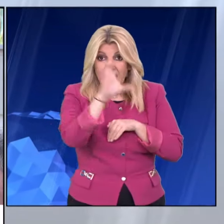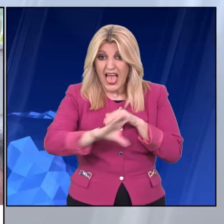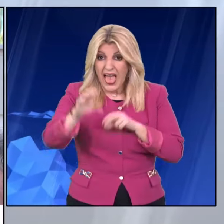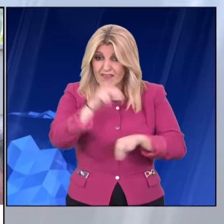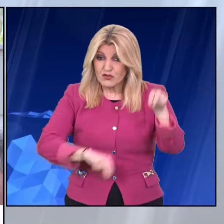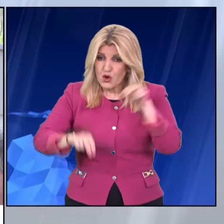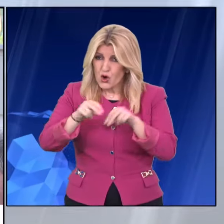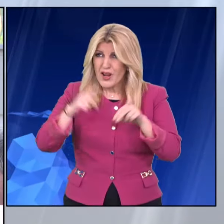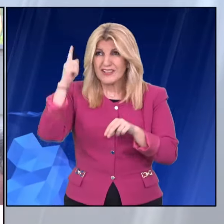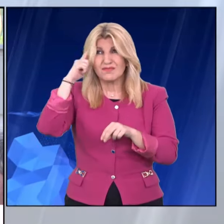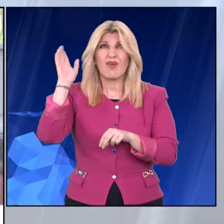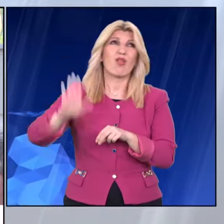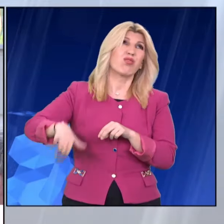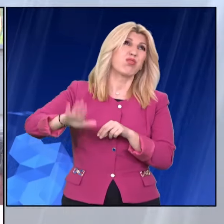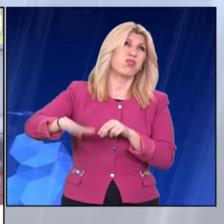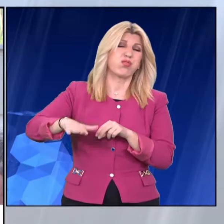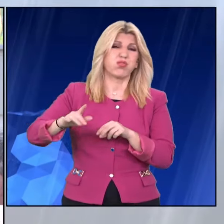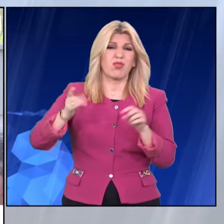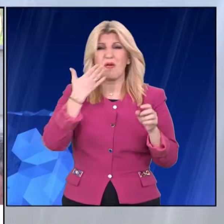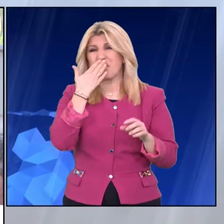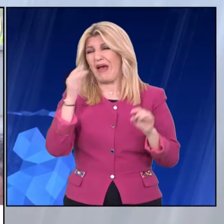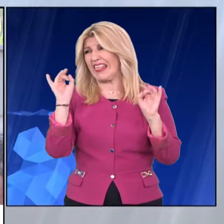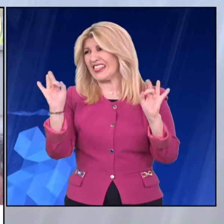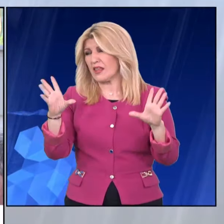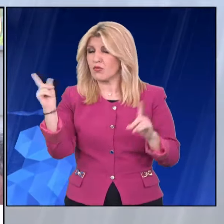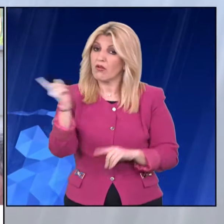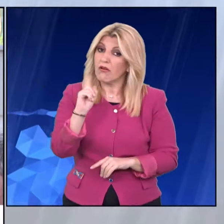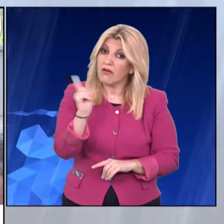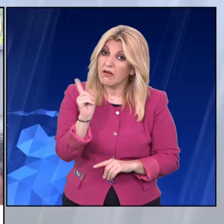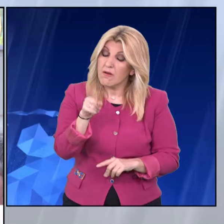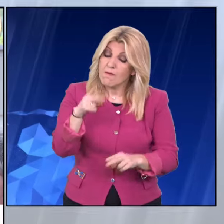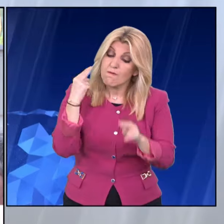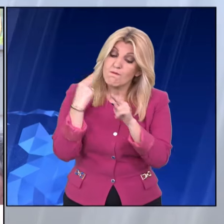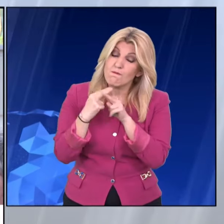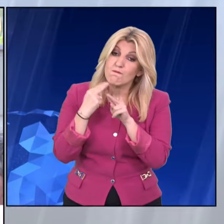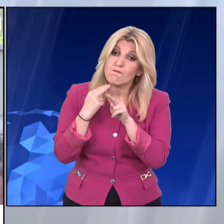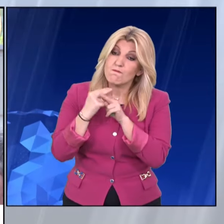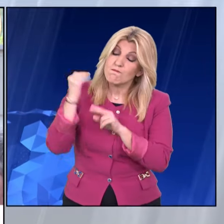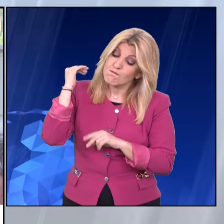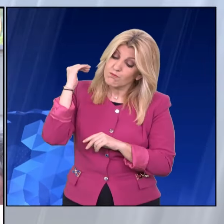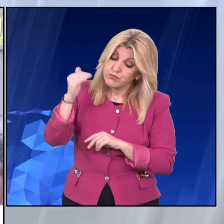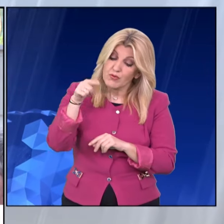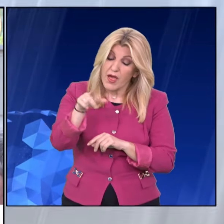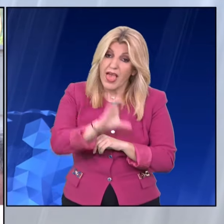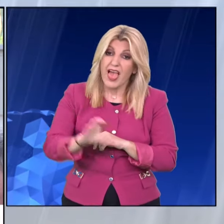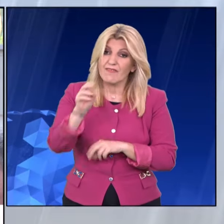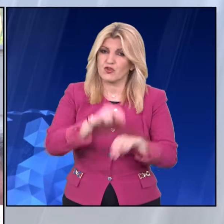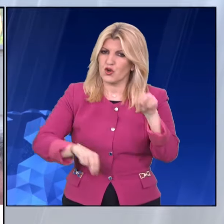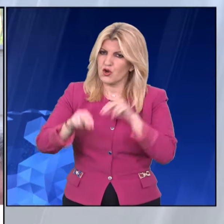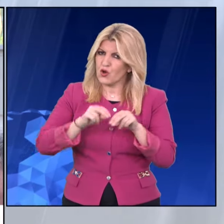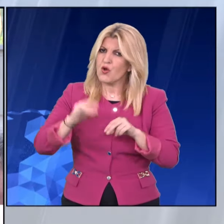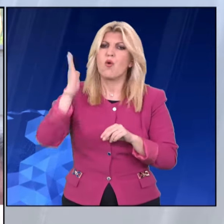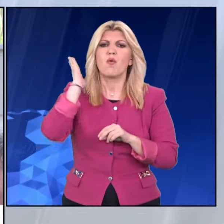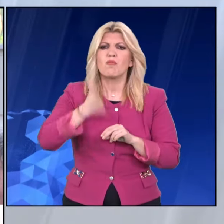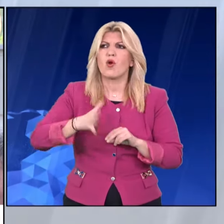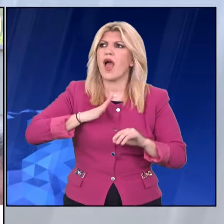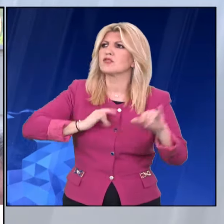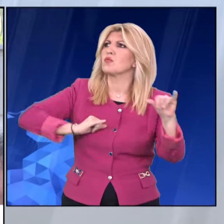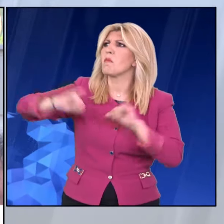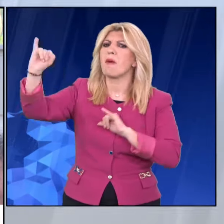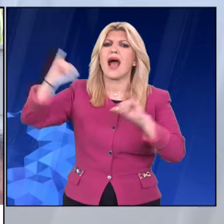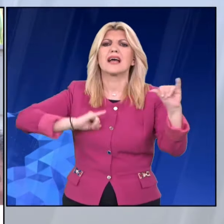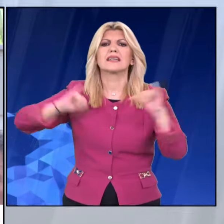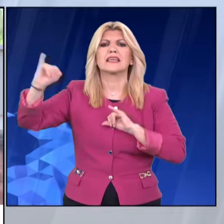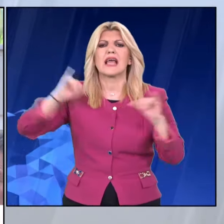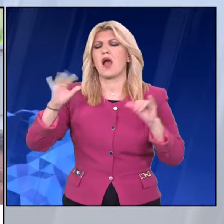αξίζει. Να θυμίσουμε στους συμπολίτες μας ότι έχουμε αυτή τη φορά και τη δυνατότητα της επιστολικής ψήφου. Αυτό έχει μεγάλη